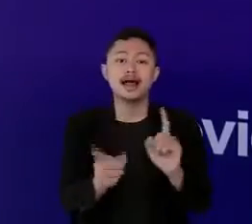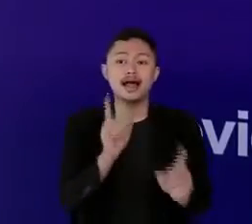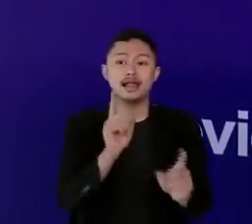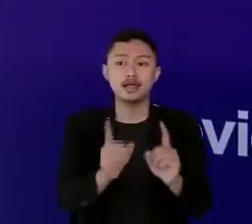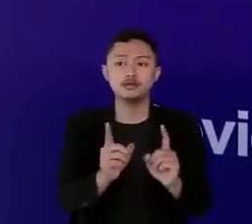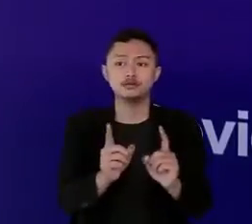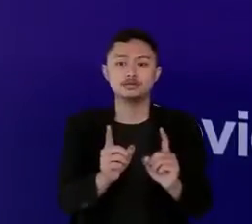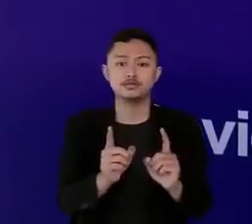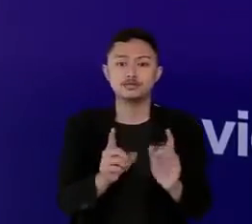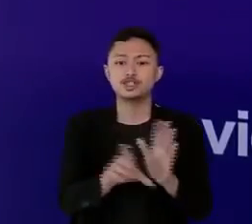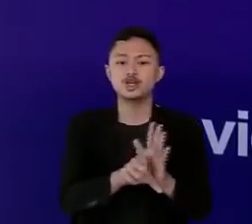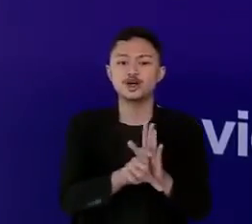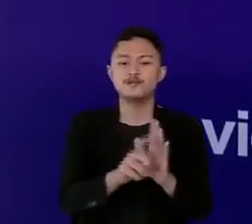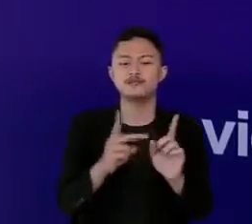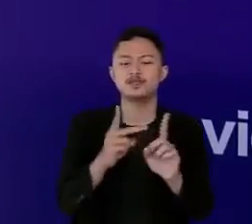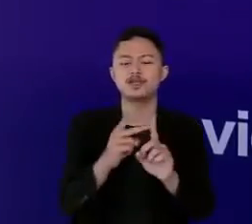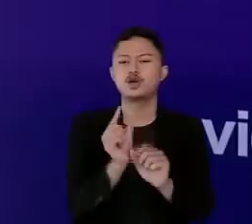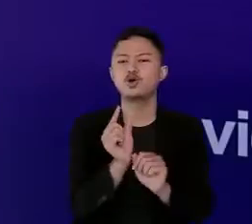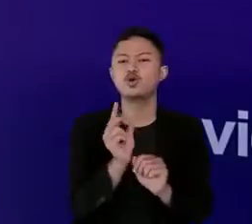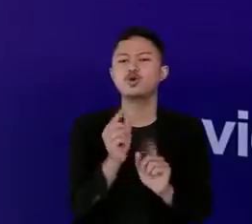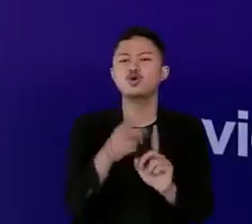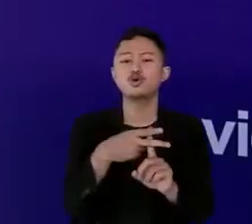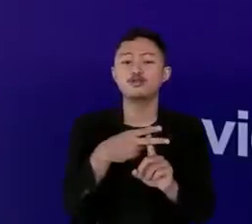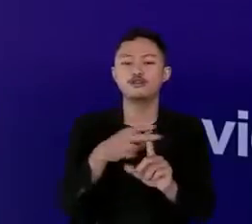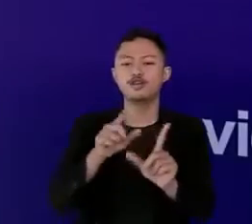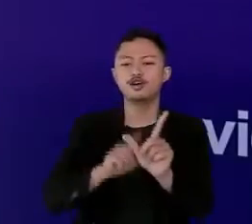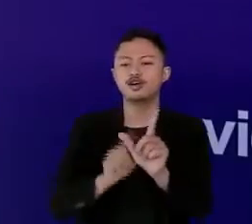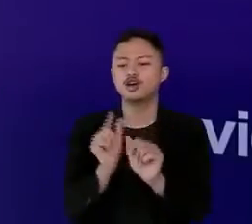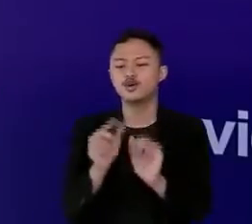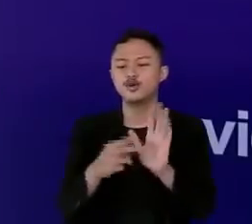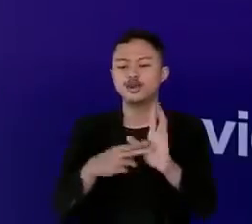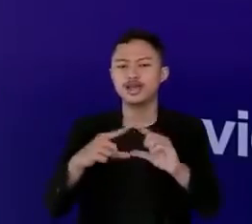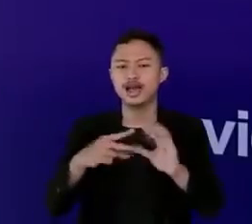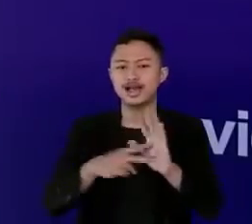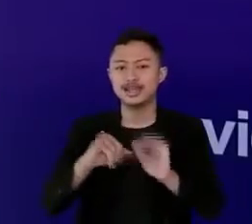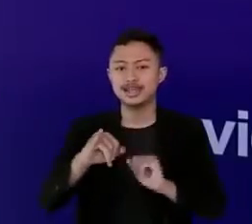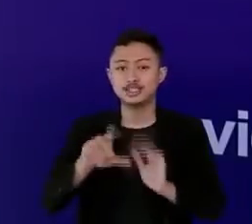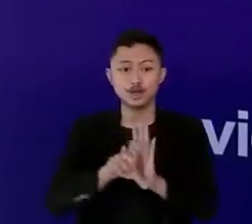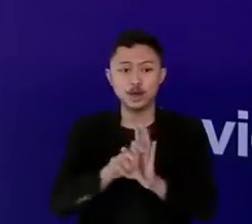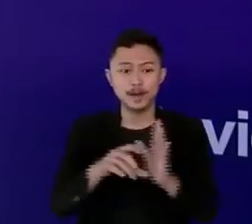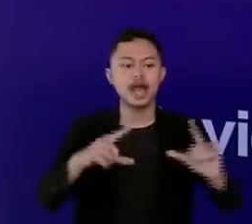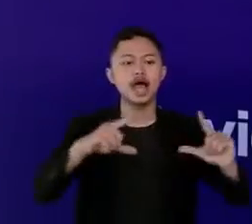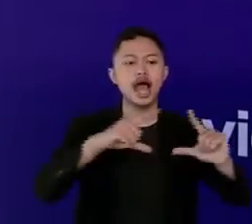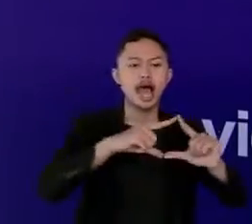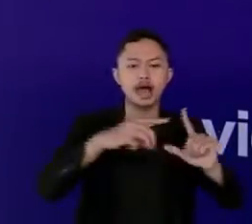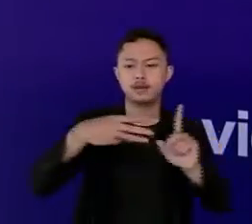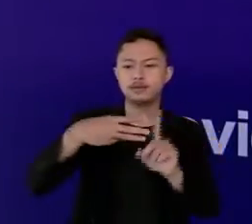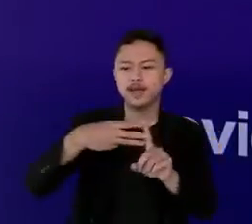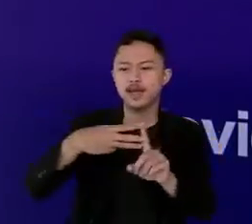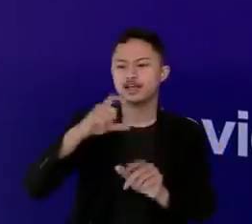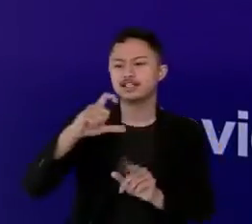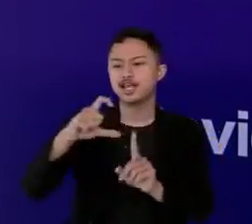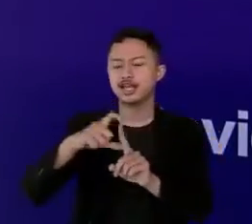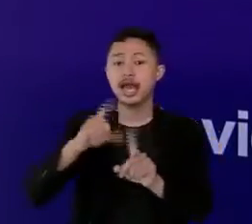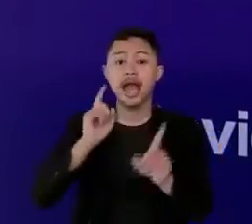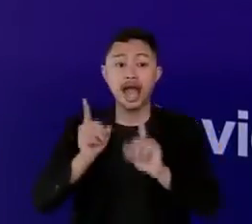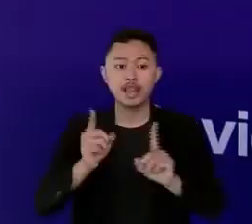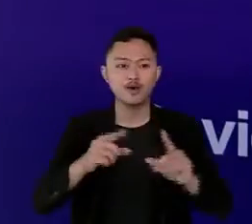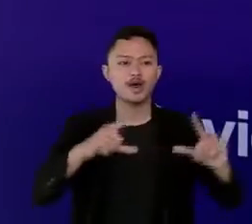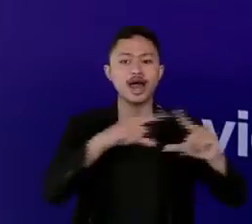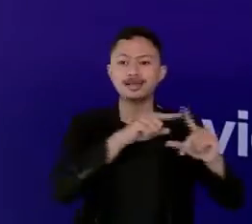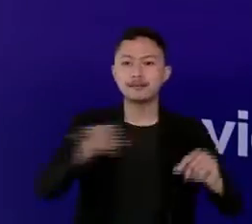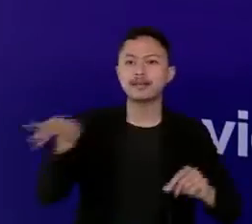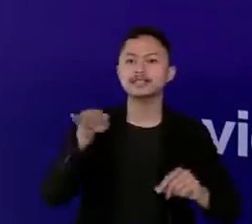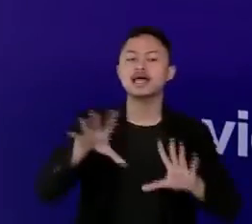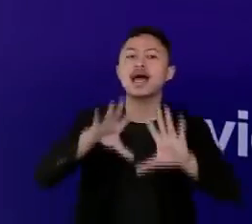huruf Yunani untuk menamainya Star kan namanya alfa beta gamma Delta Yota epsilon kapal